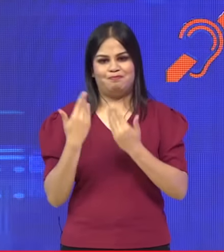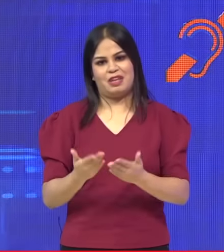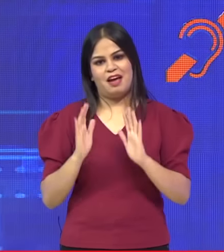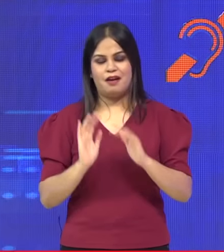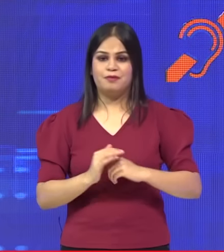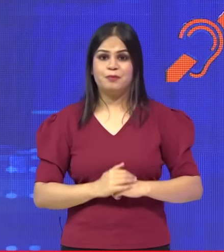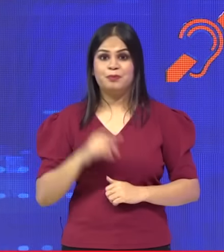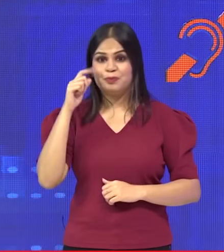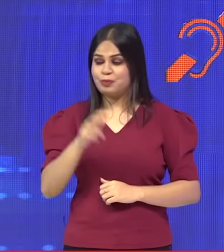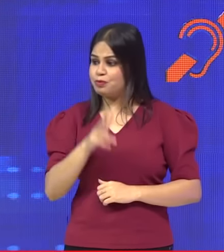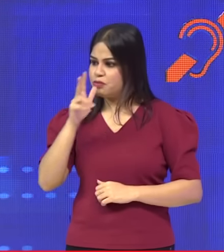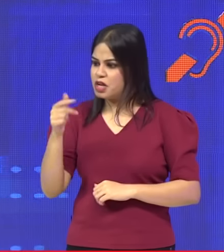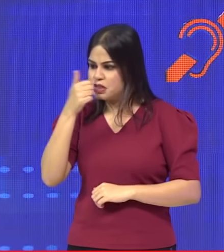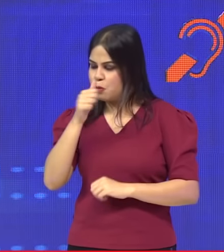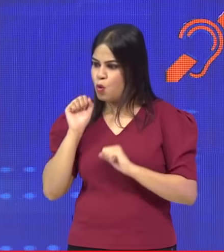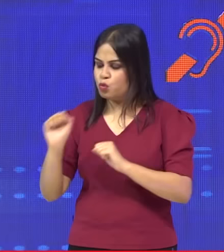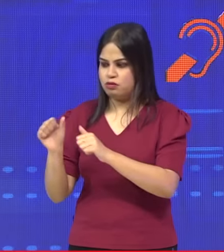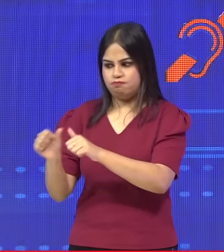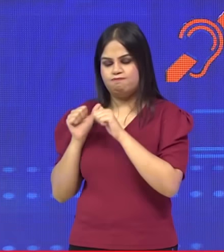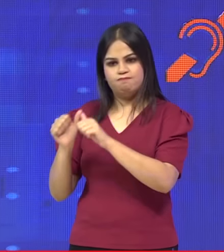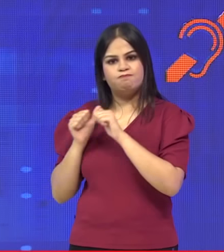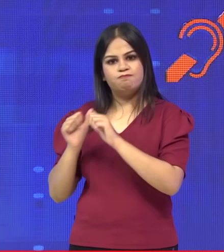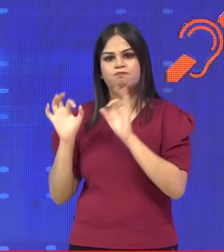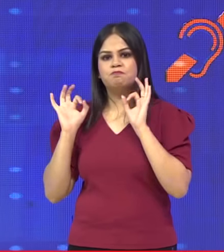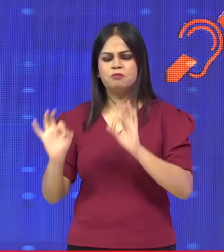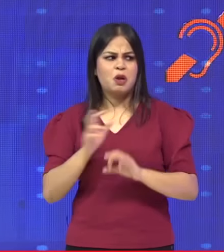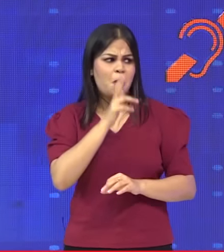सलमान आपने बहुत अच्छे जवाब